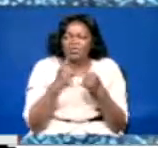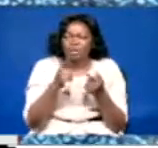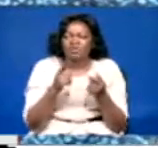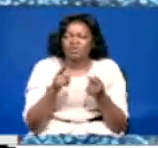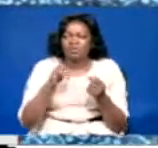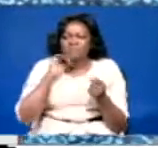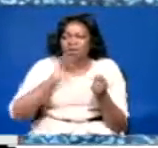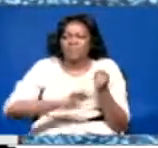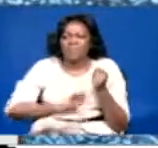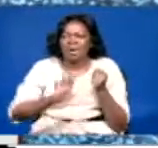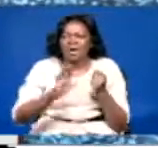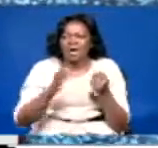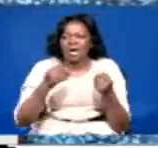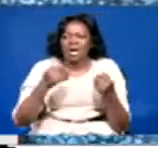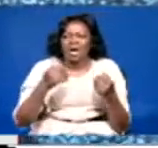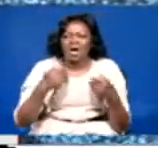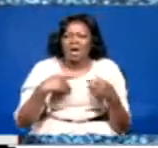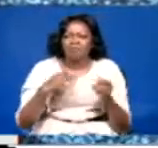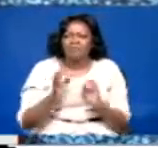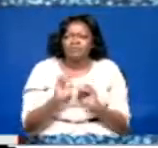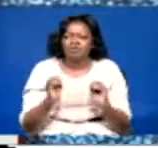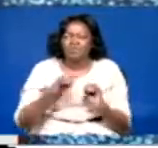jaga hakuna.